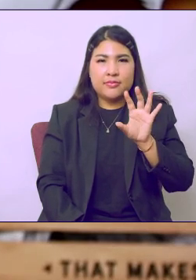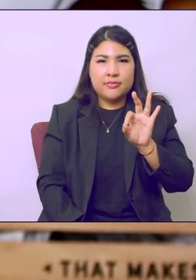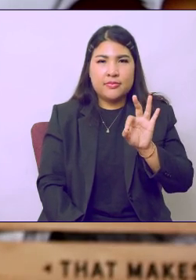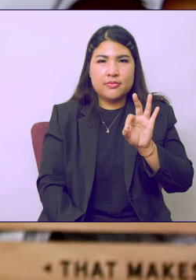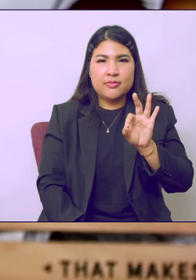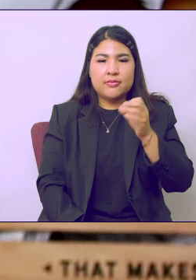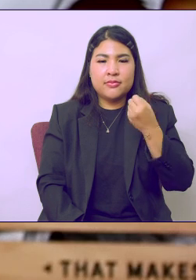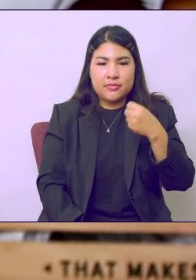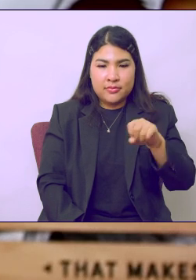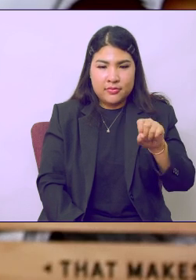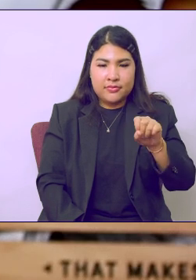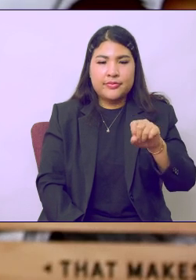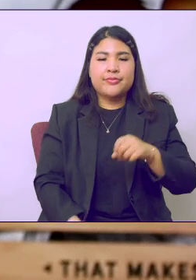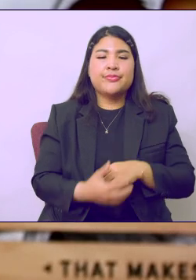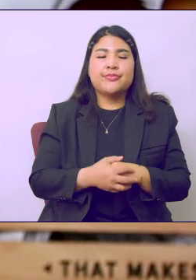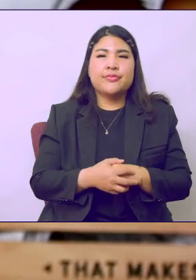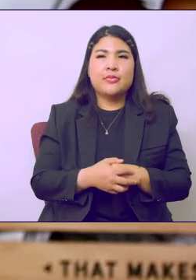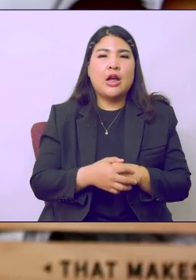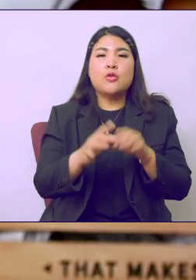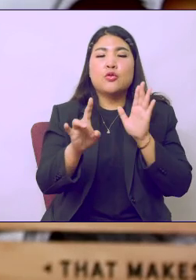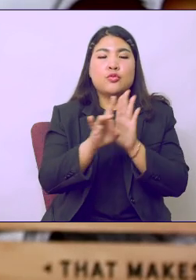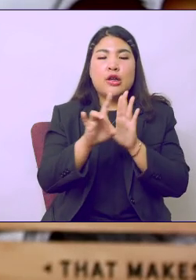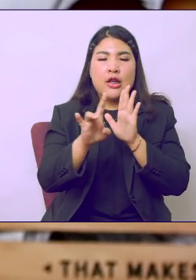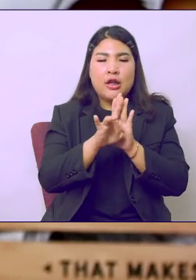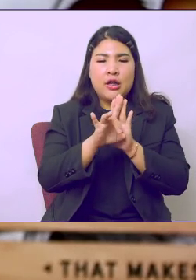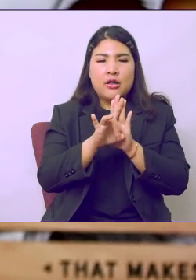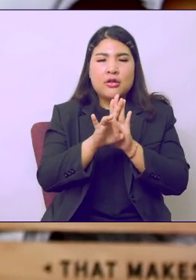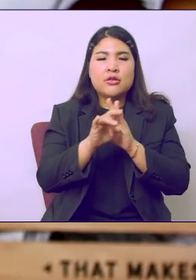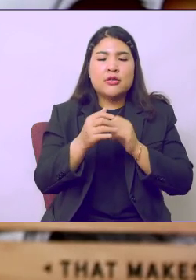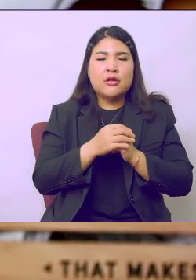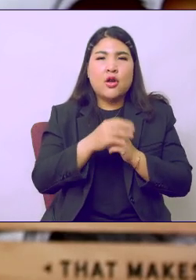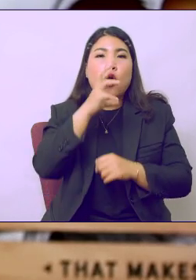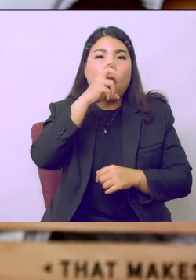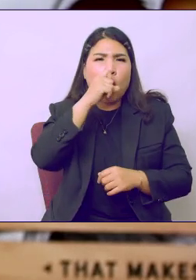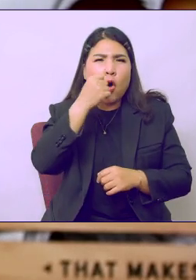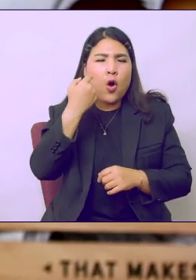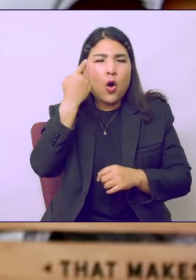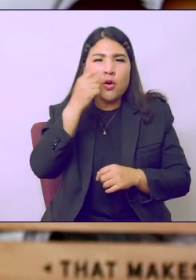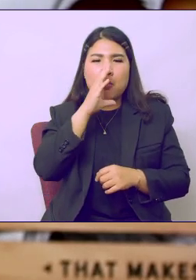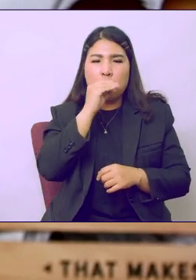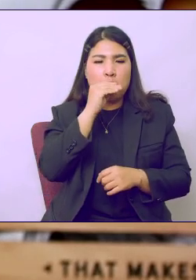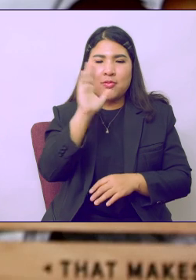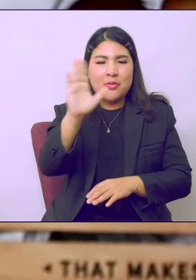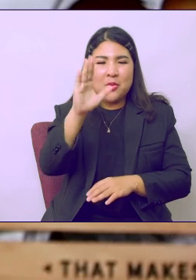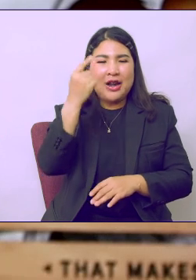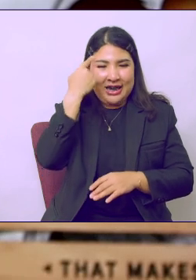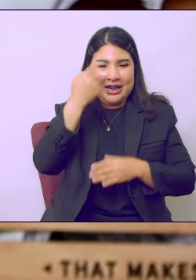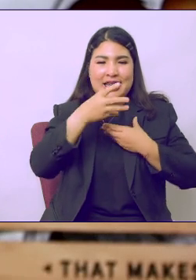8 9 10รอบสุดท้ายครับผมงดใช้เสียงนะนับลองนับเองในใจนะ